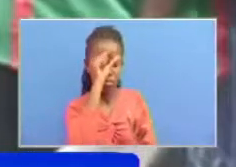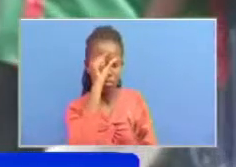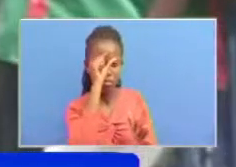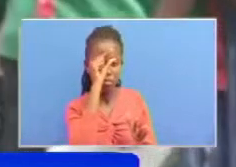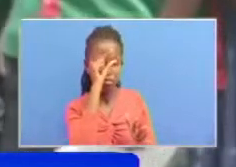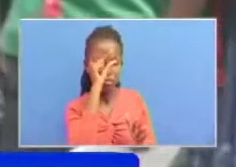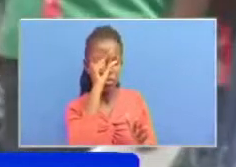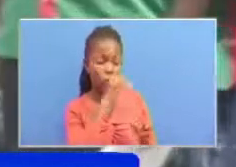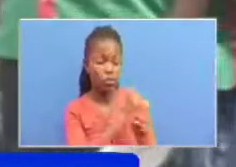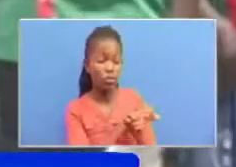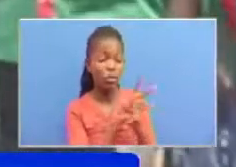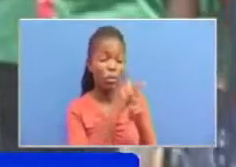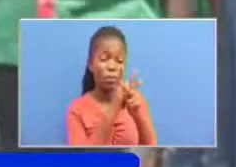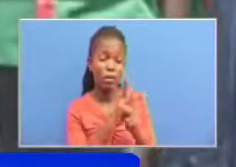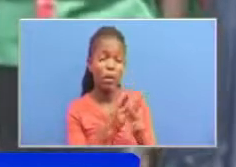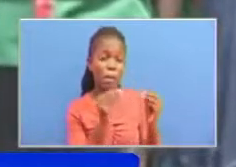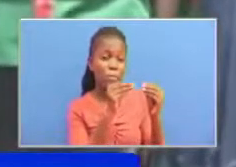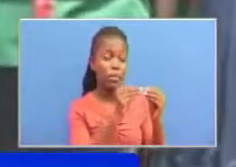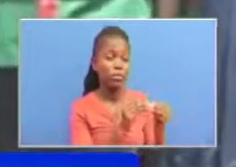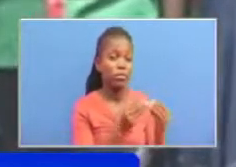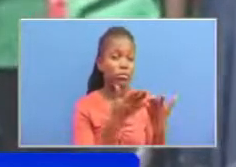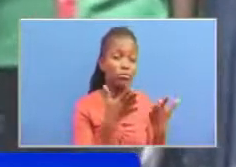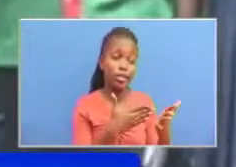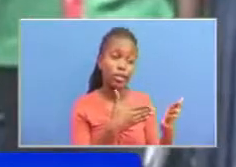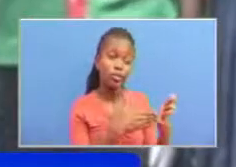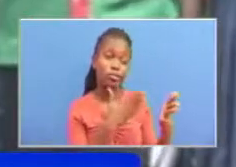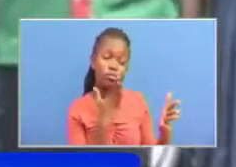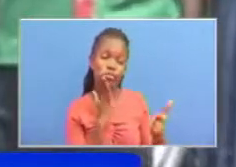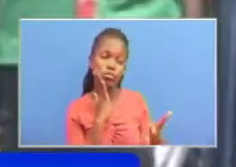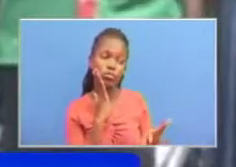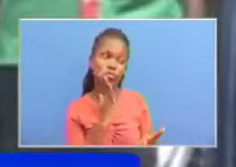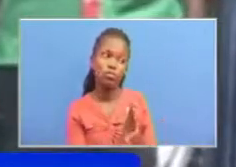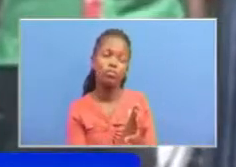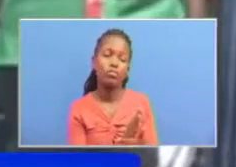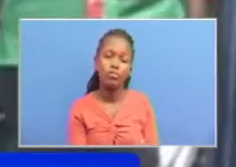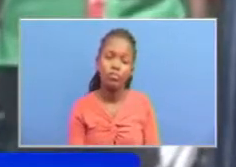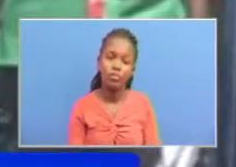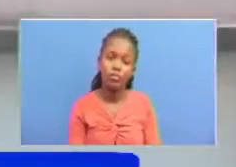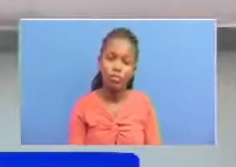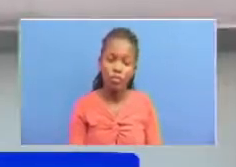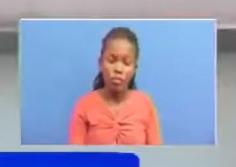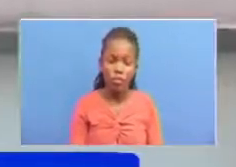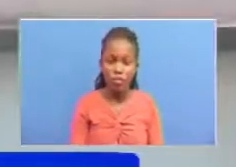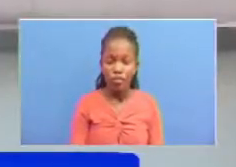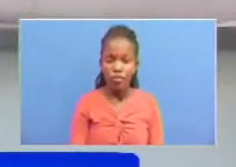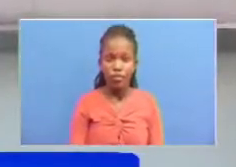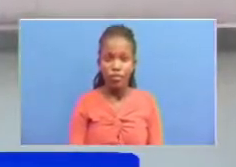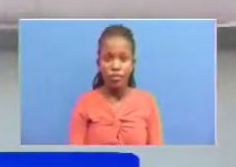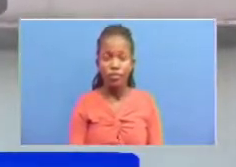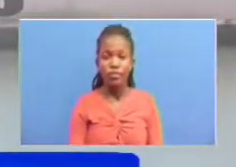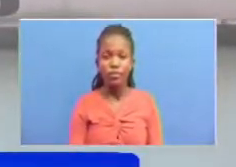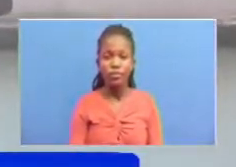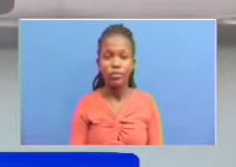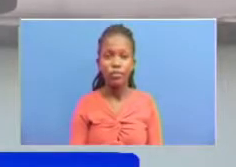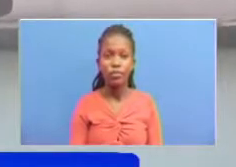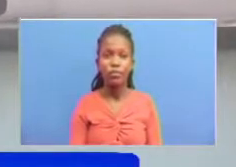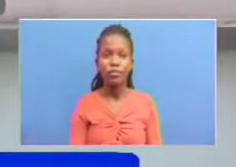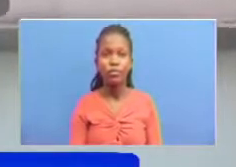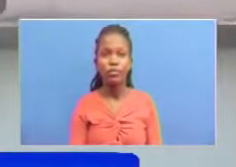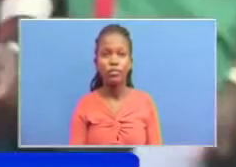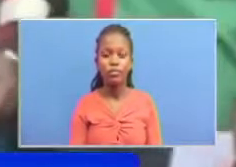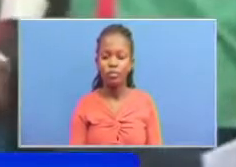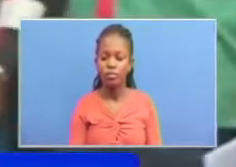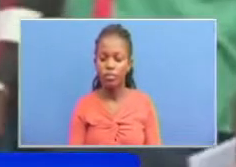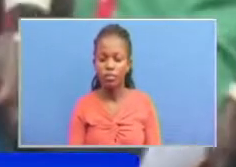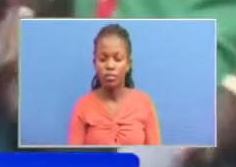no manene ma imwe kwa imwe ni makuniwe mungu. Dilivoti ya Vilingi wa Mauvoo kuma vamo sieni wa